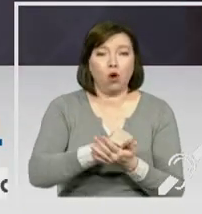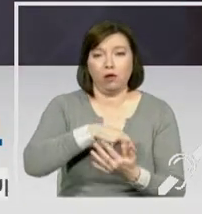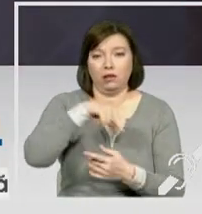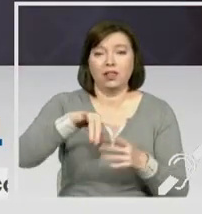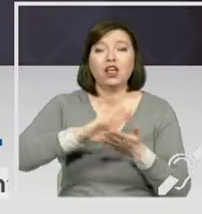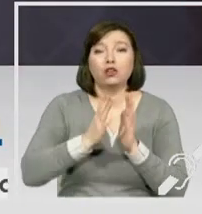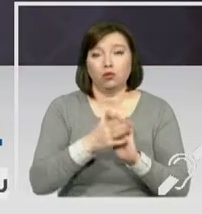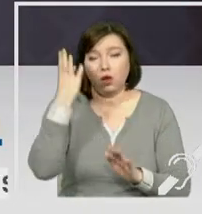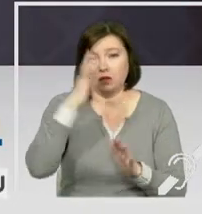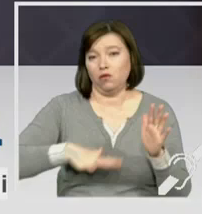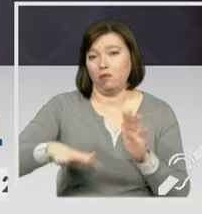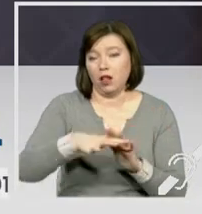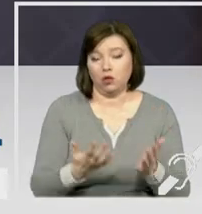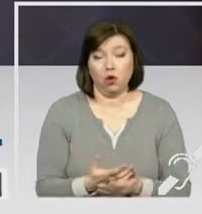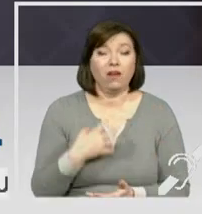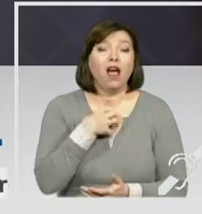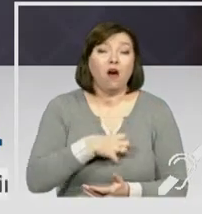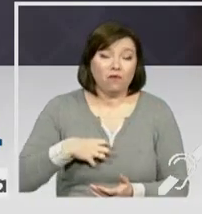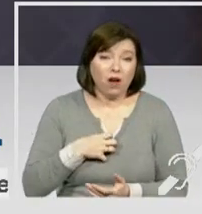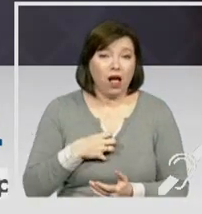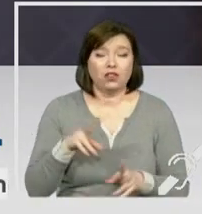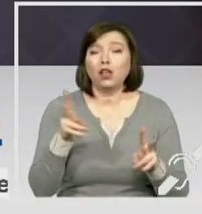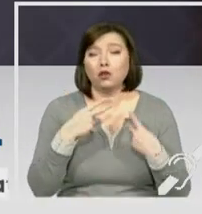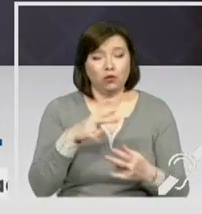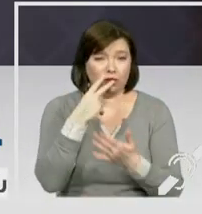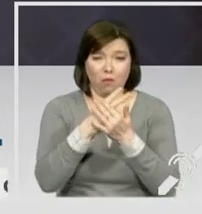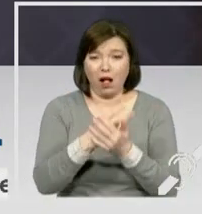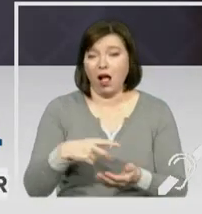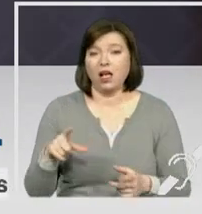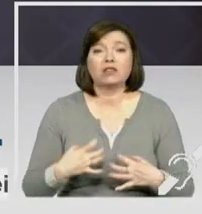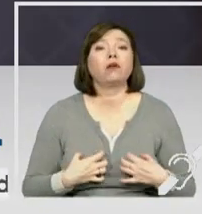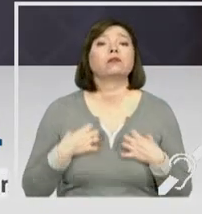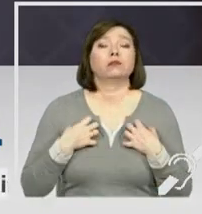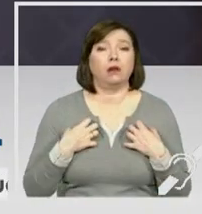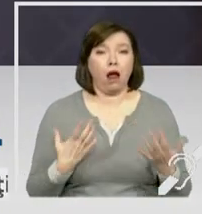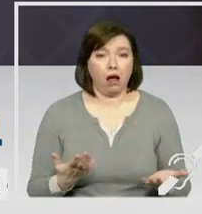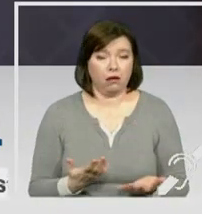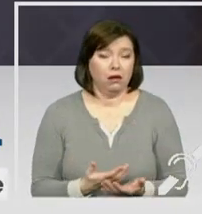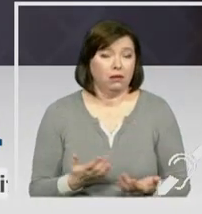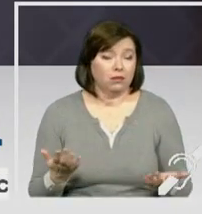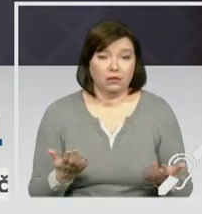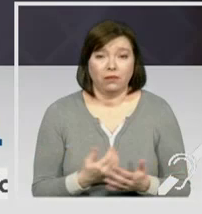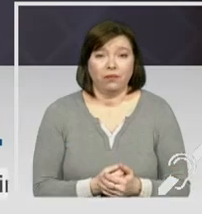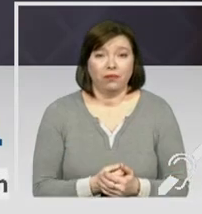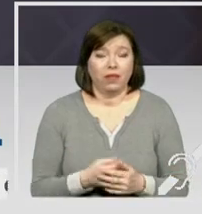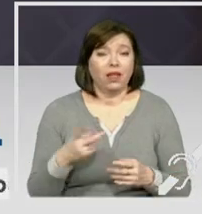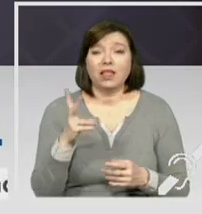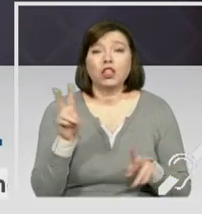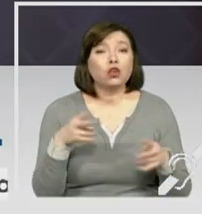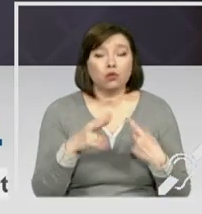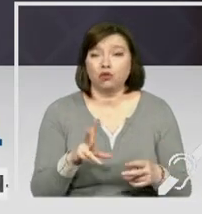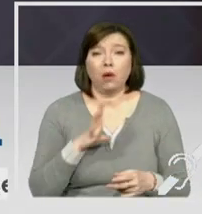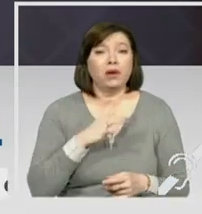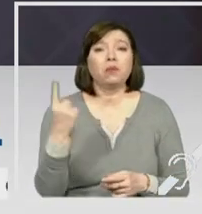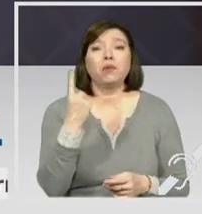este important să nu demonstrezi frică, să nu fii primul care clipocește în